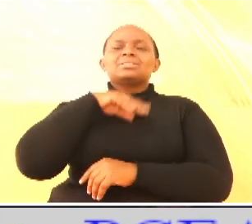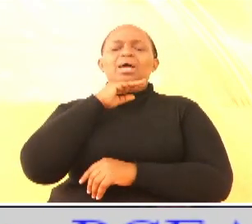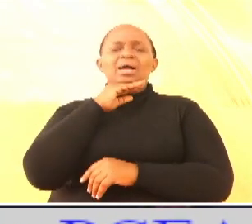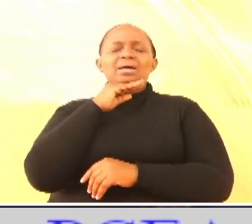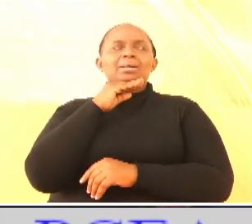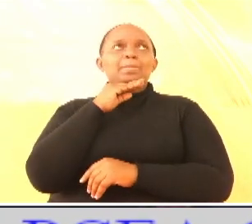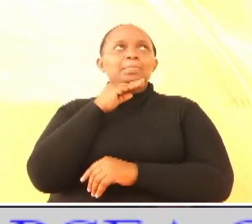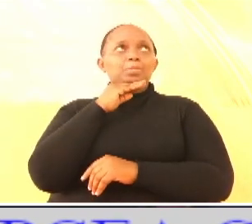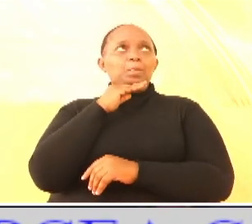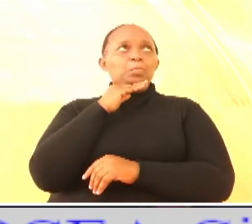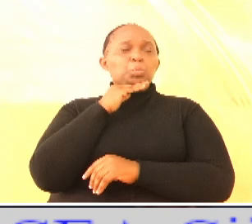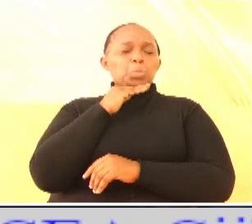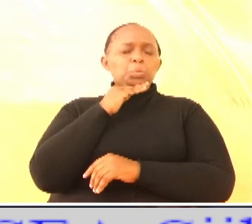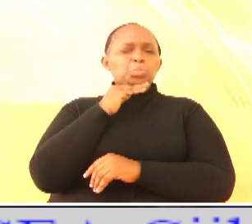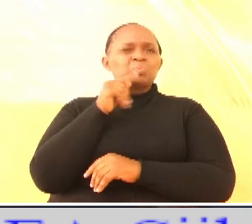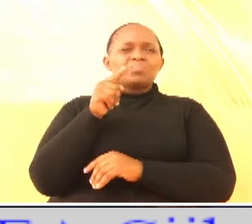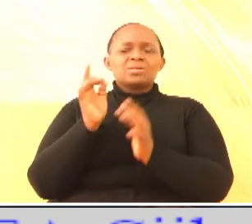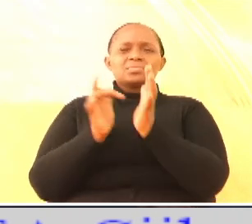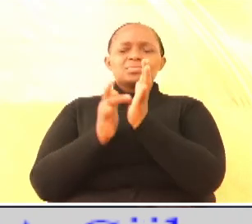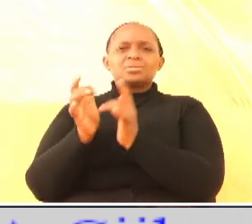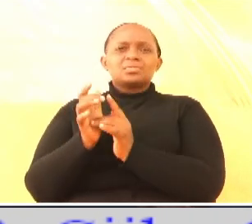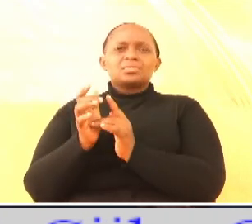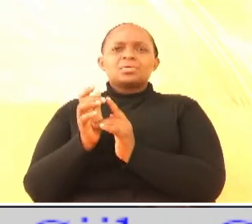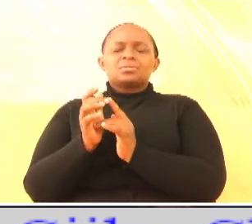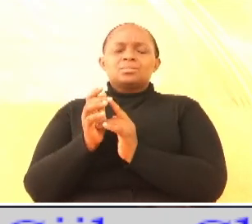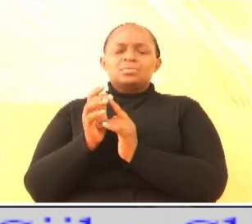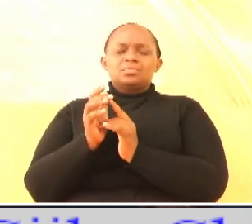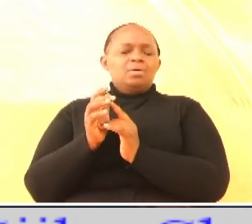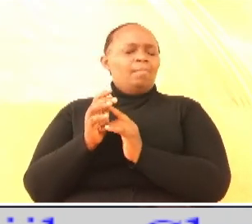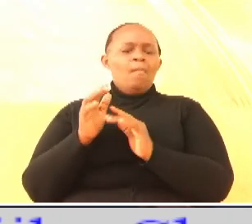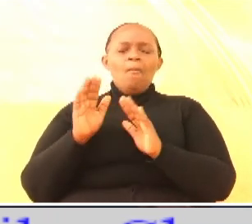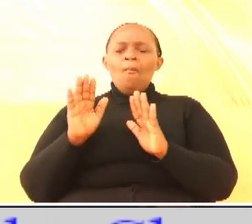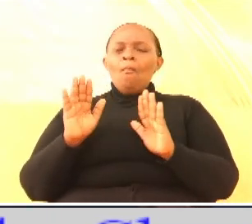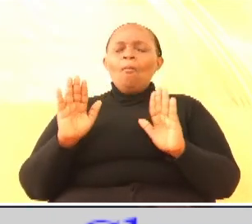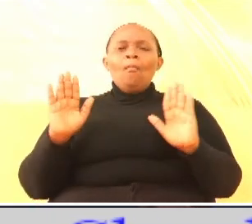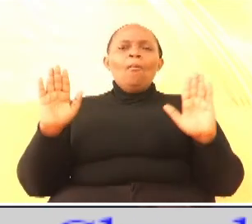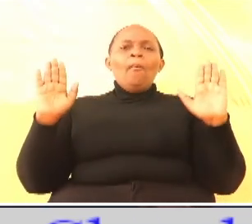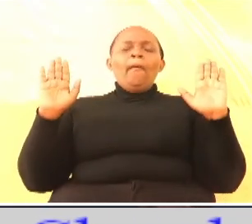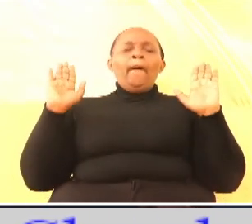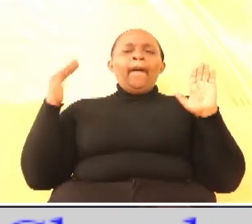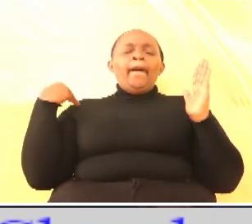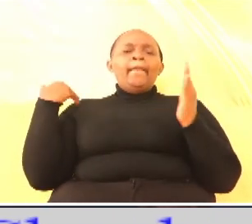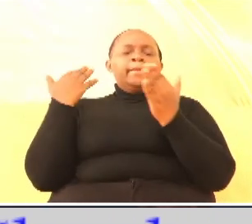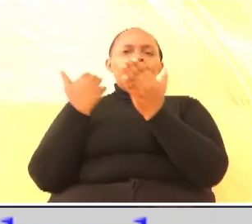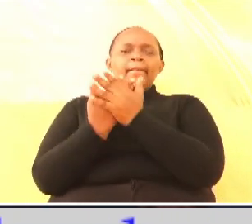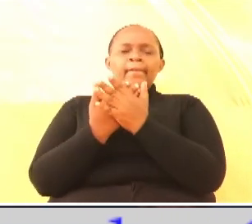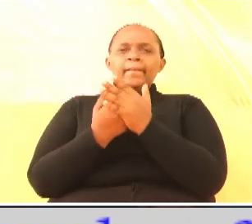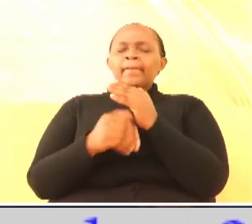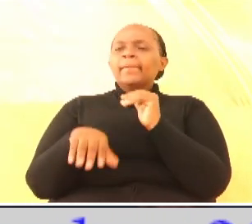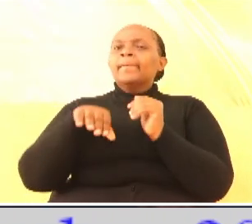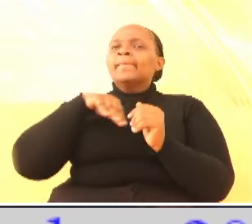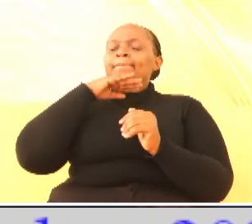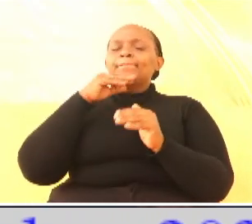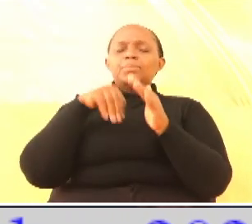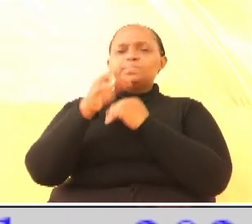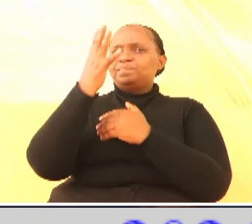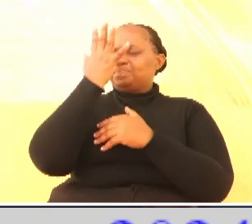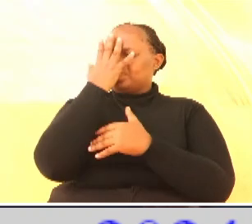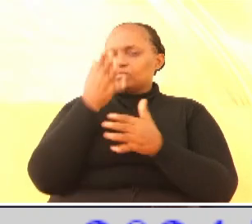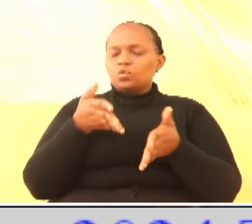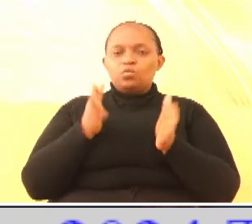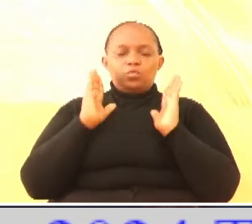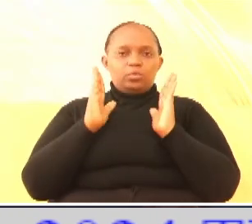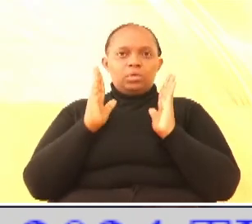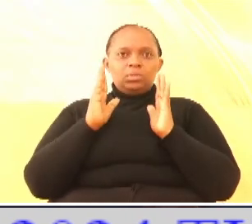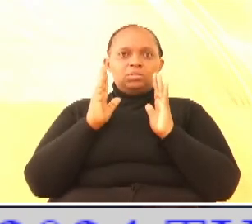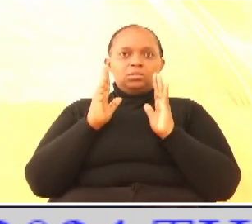verse 5. Alinyenyekea mpaka akanyenyekea katika kifo cha msalaba kwa sababu yetu. Lakini tuna viongozi ambao